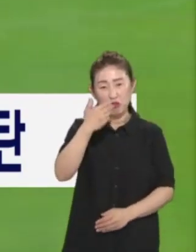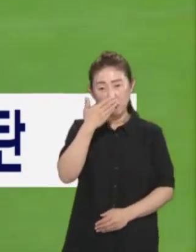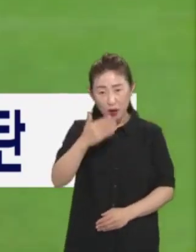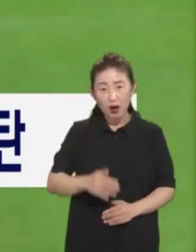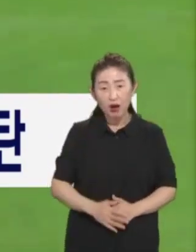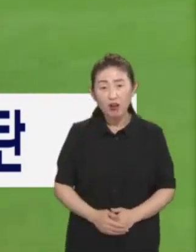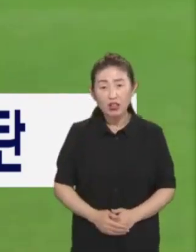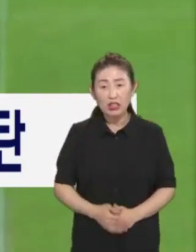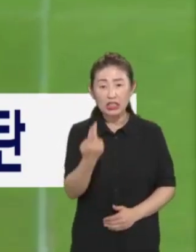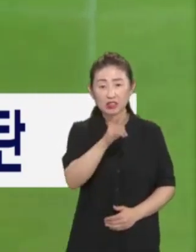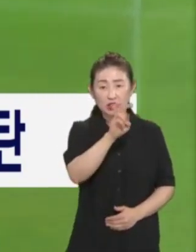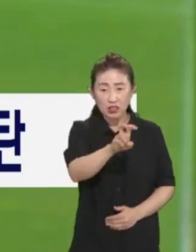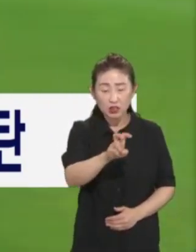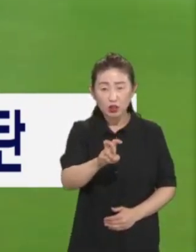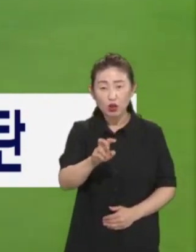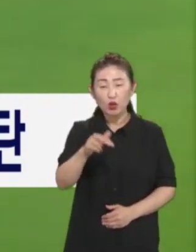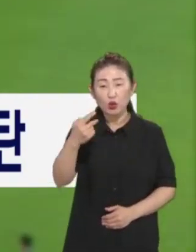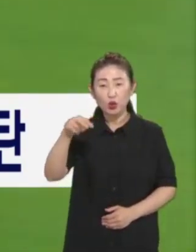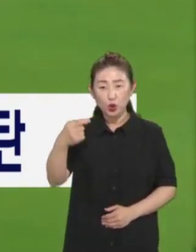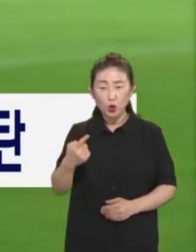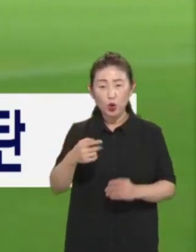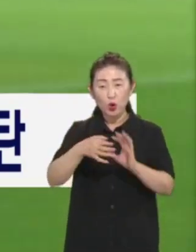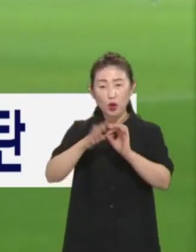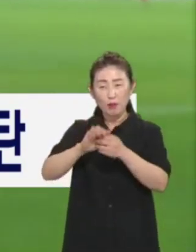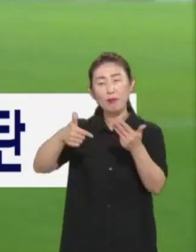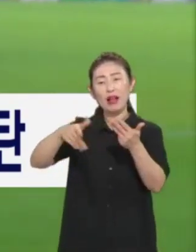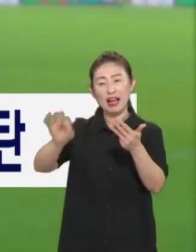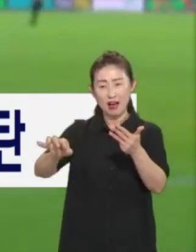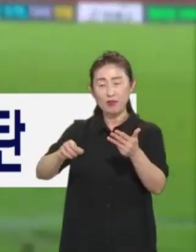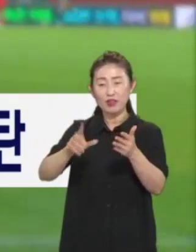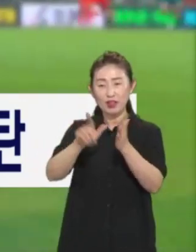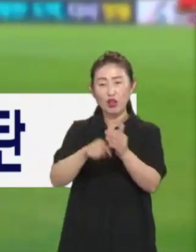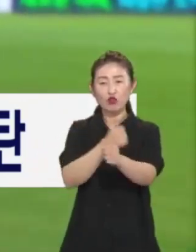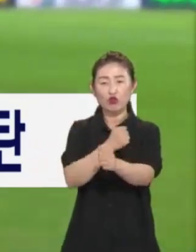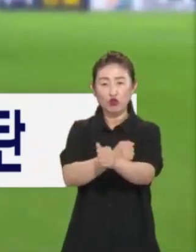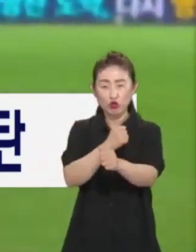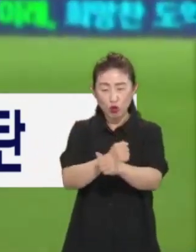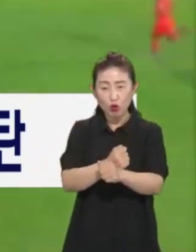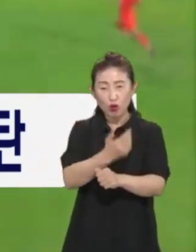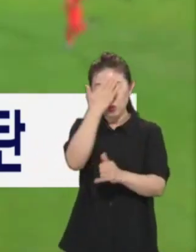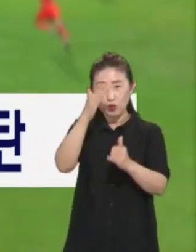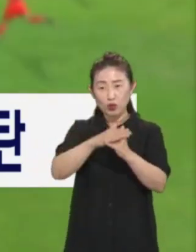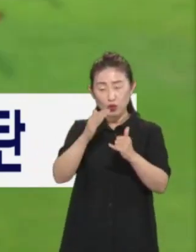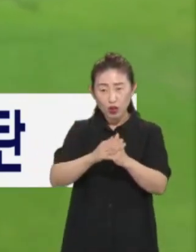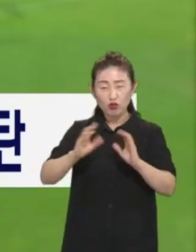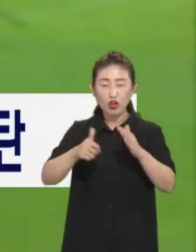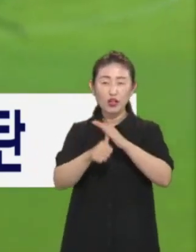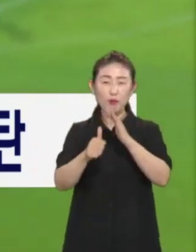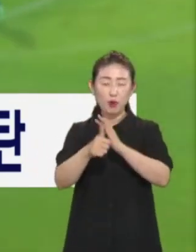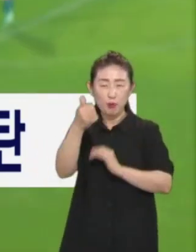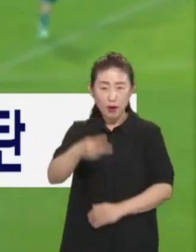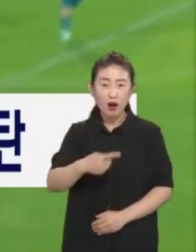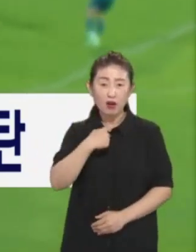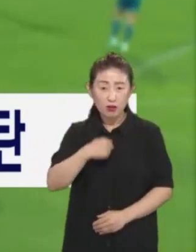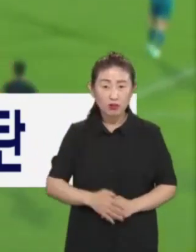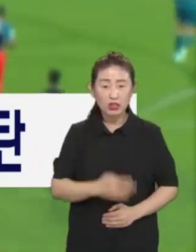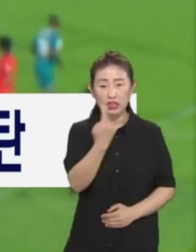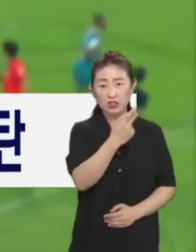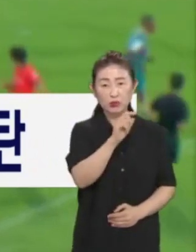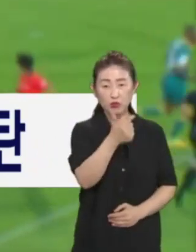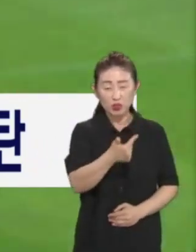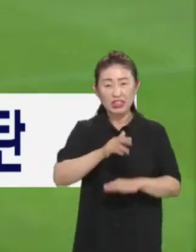강윤성은 2020 도쿄올림픽 8강을 견인하는 등 유소년 축구 국가대표팀을 두루 거쳤습니다.